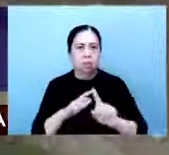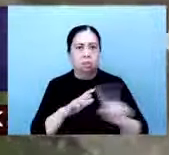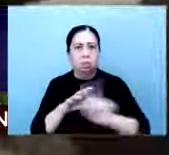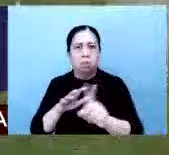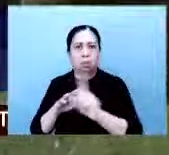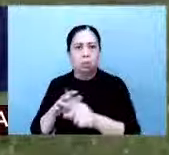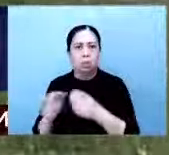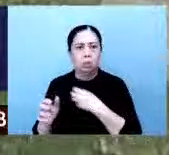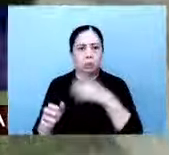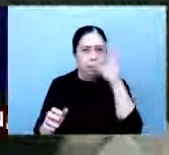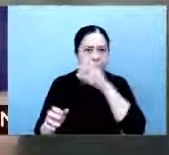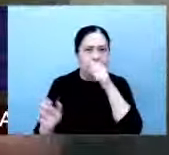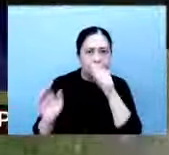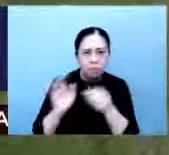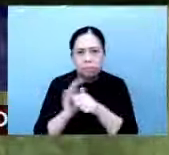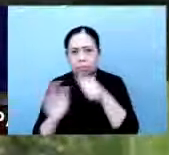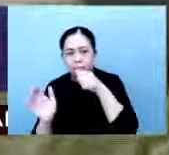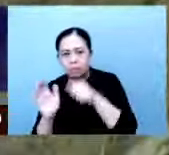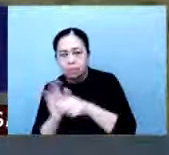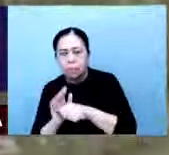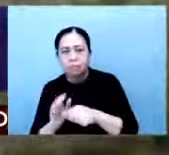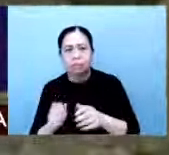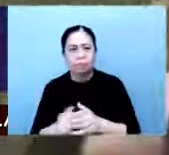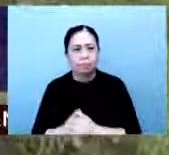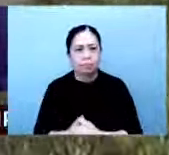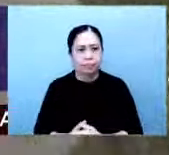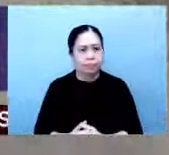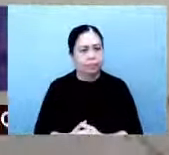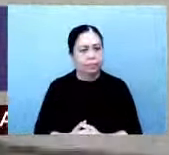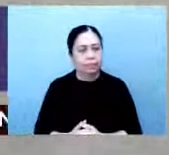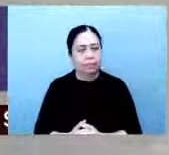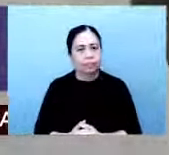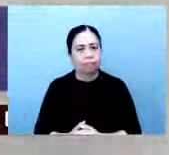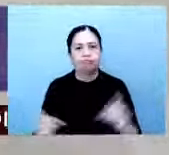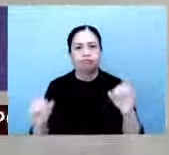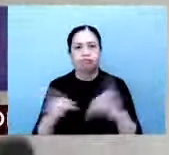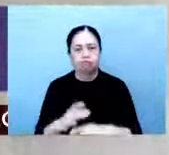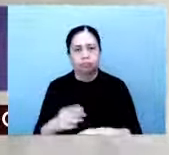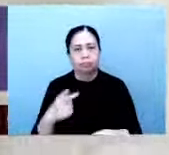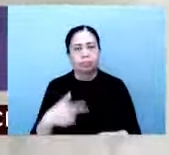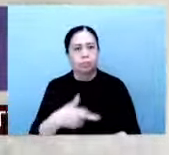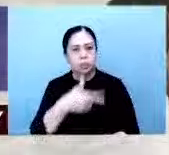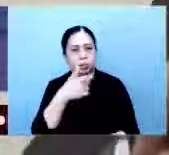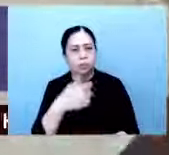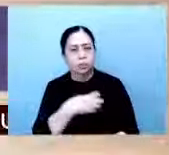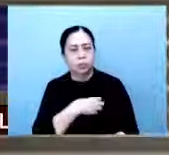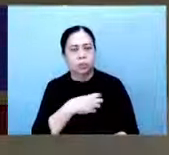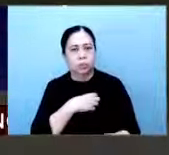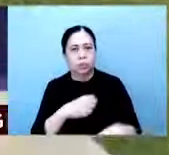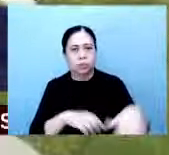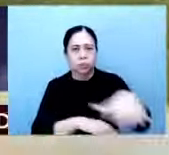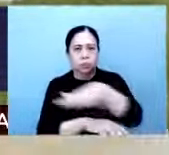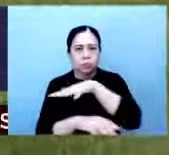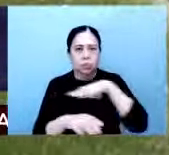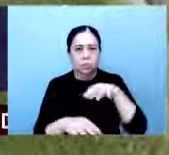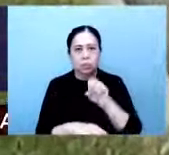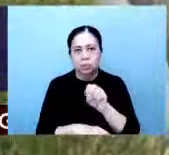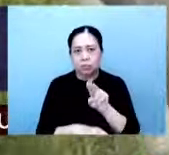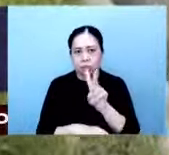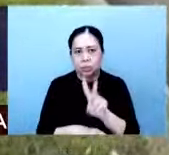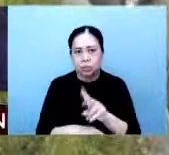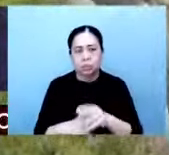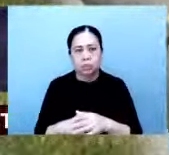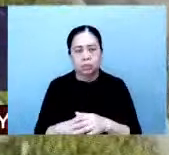naghanap ng pagtataguan gumanti ng putok ang mga pulis na nakapalibot sa SUV sa